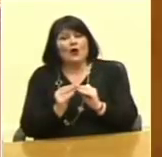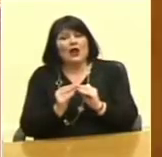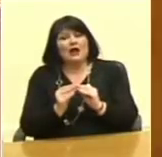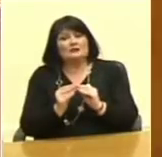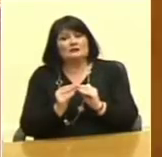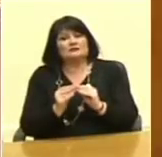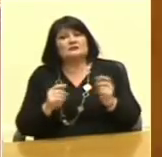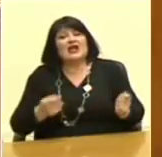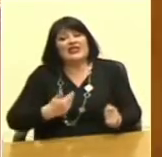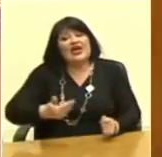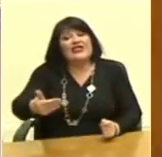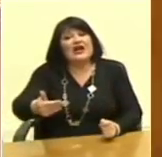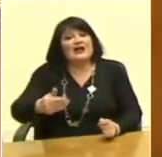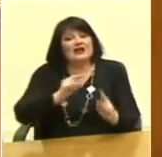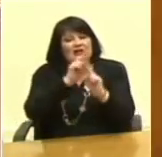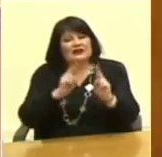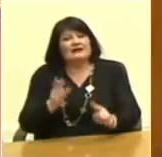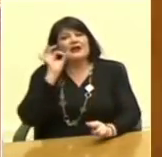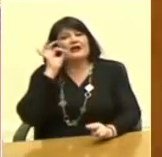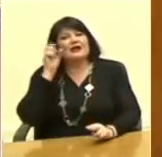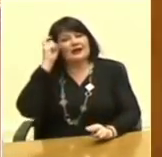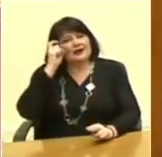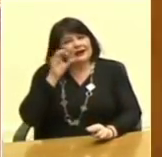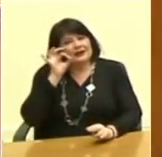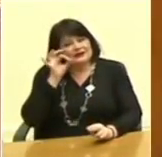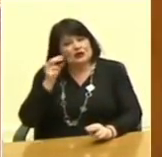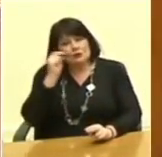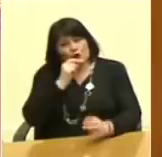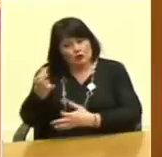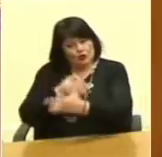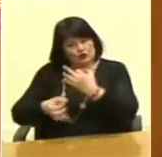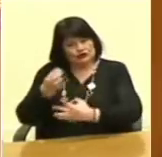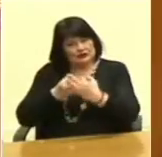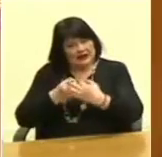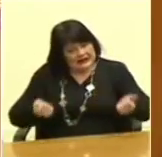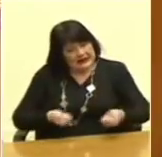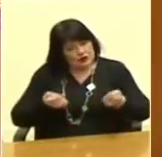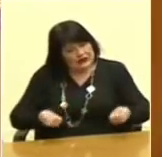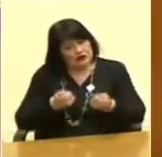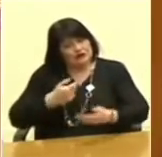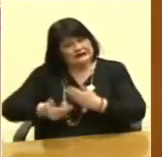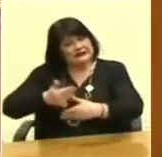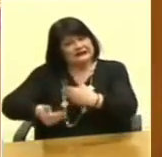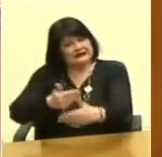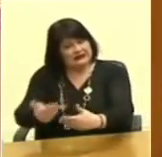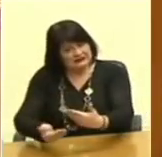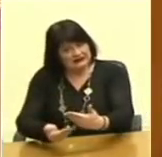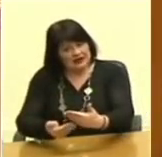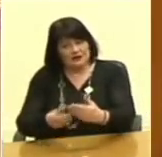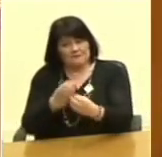οι εξαγγελίες του Πρωθυπουργού στη Διεθνή Έκθεση Θεσσαλονίκης έχουν νομοθετηθεί και υλοποιούνται. Ήδη